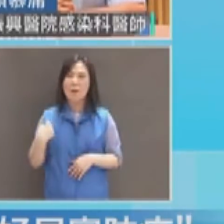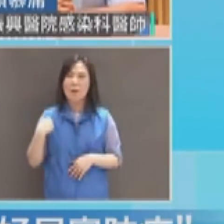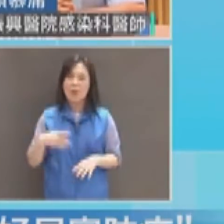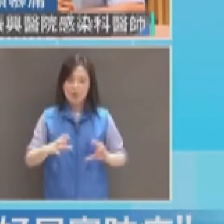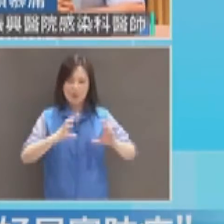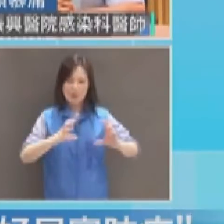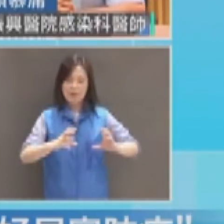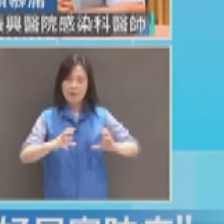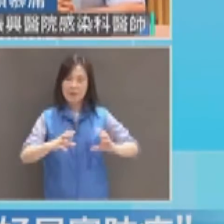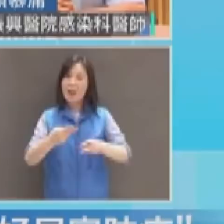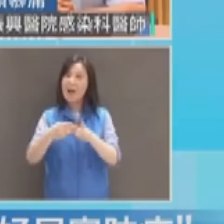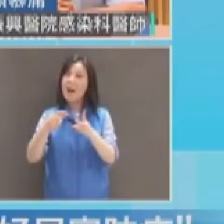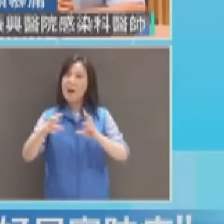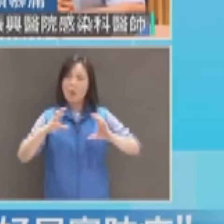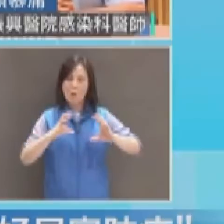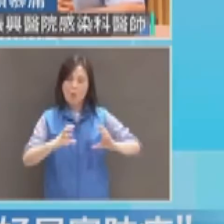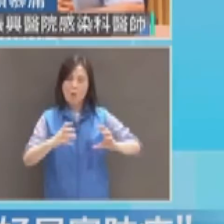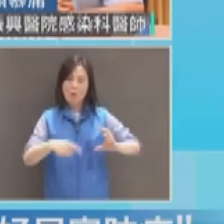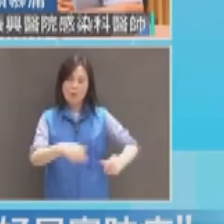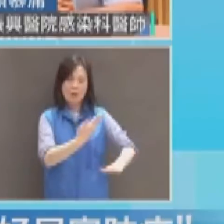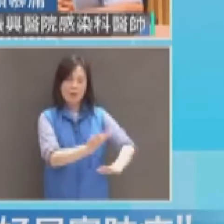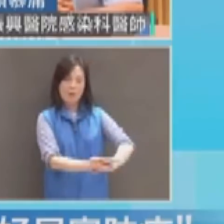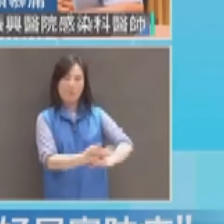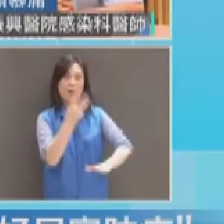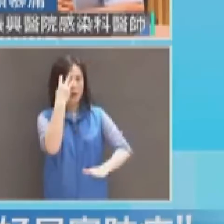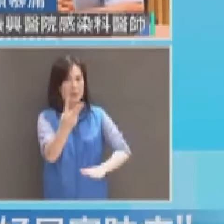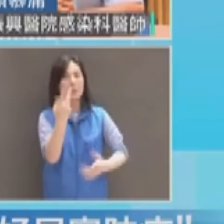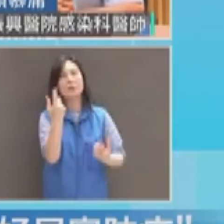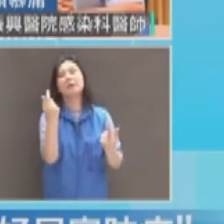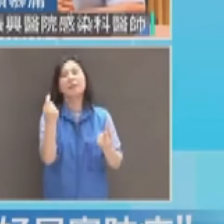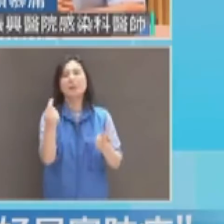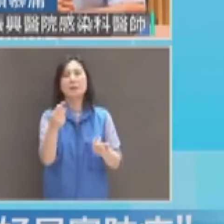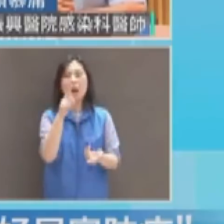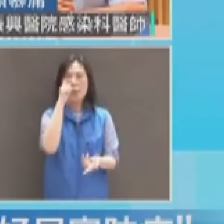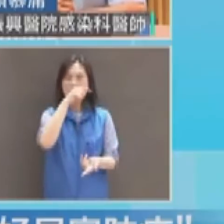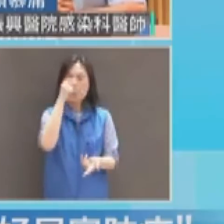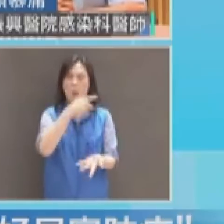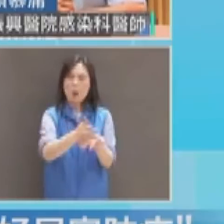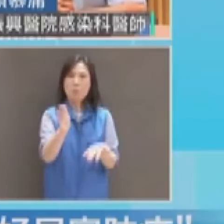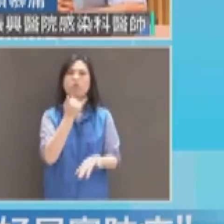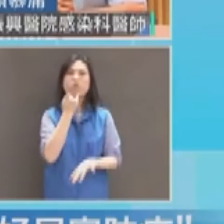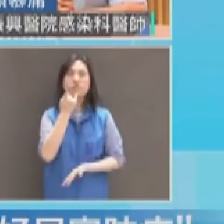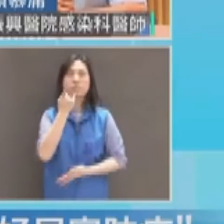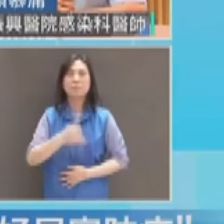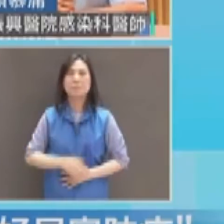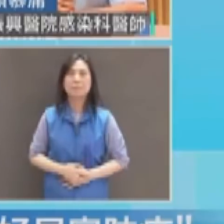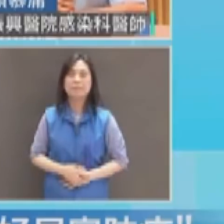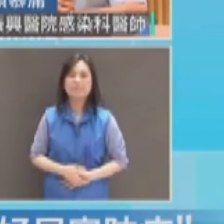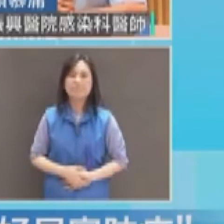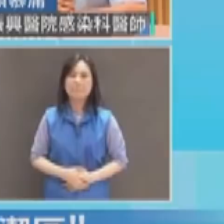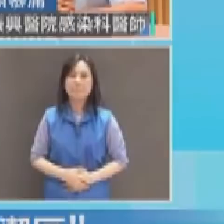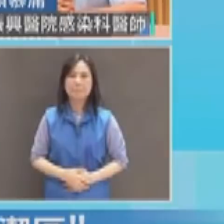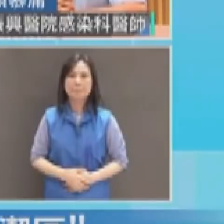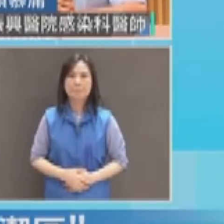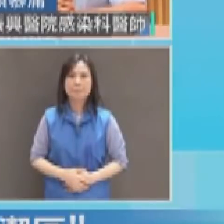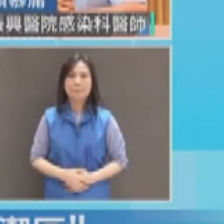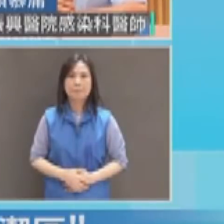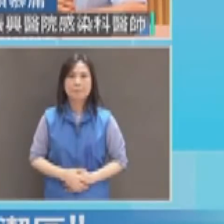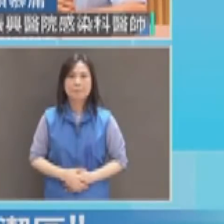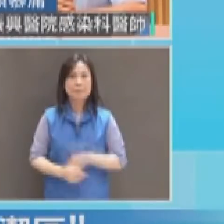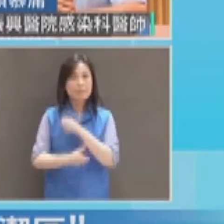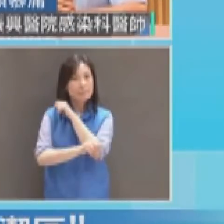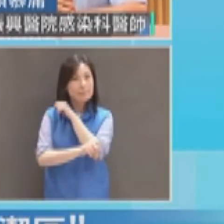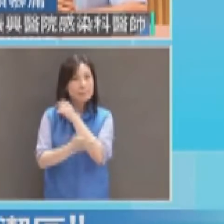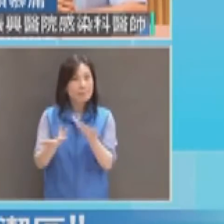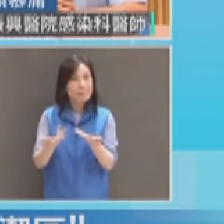传递，那你放到污染区放个三天以上也可以除污，所以有很多除污的方法。下一张。那最后